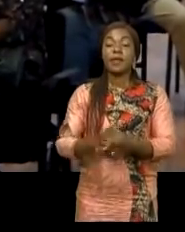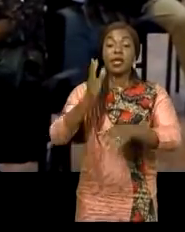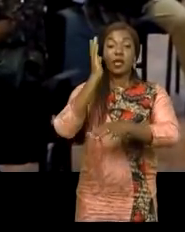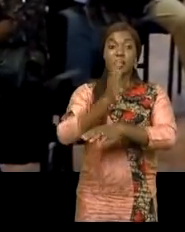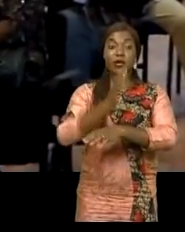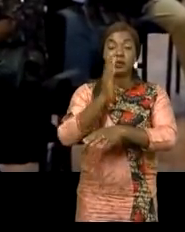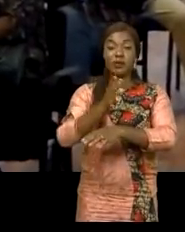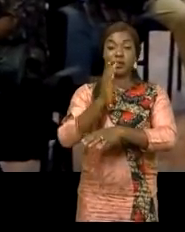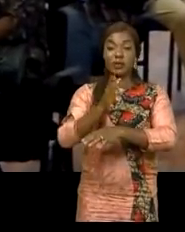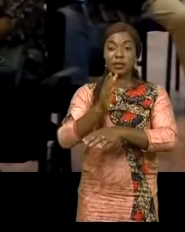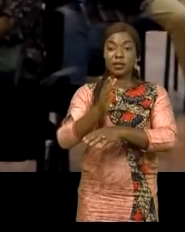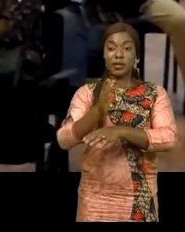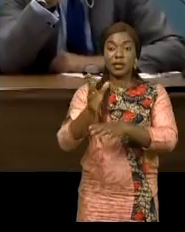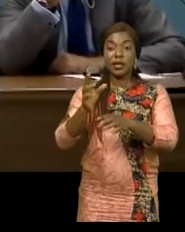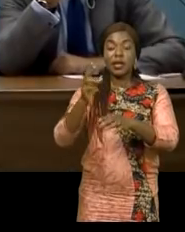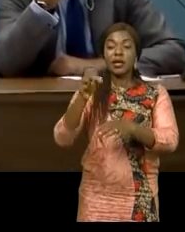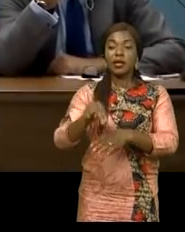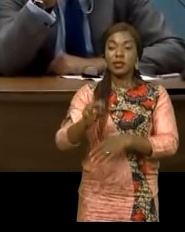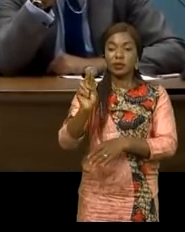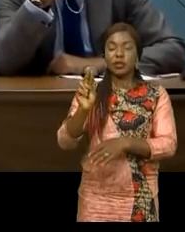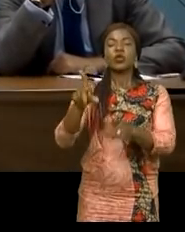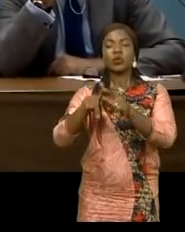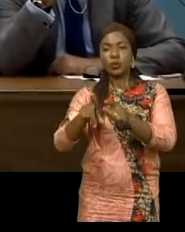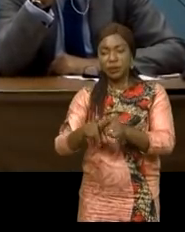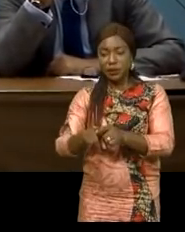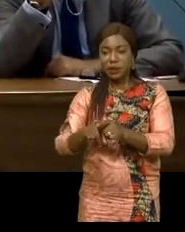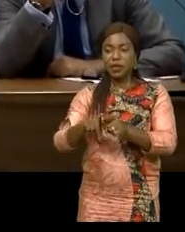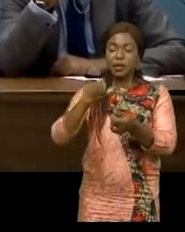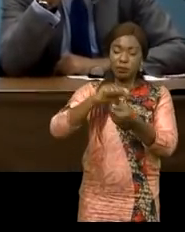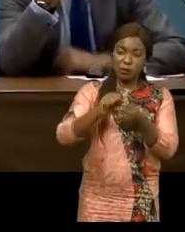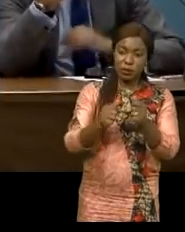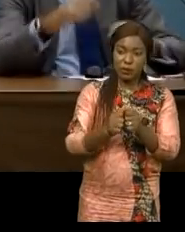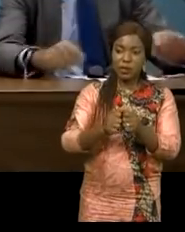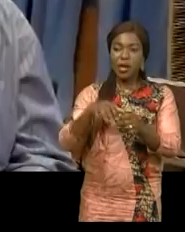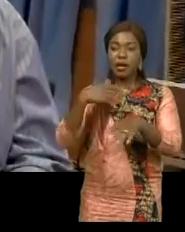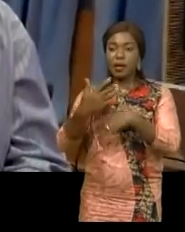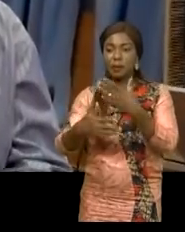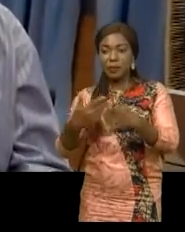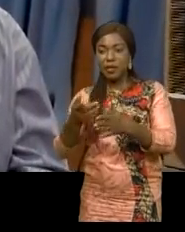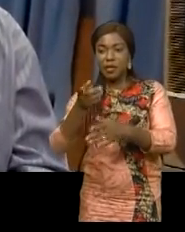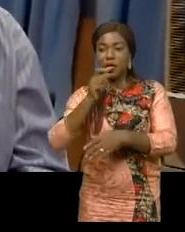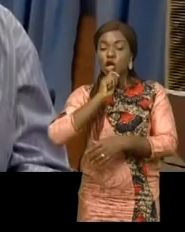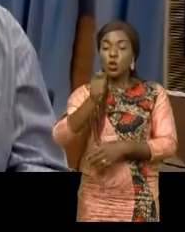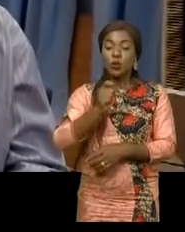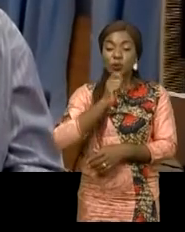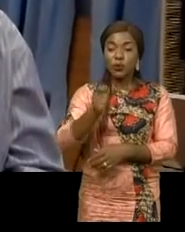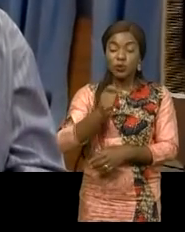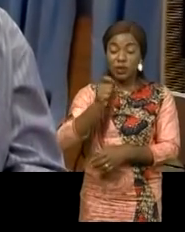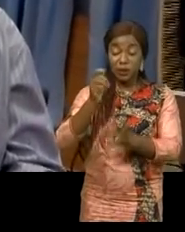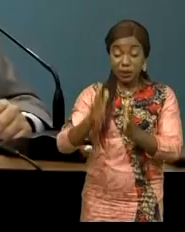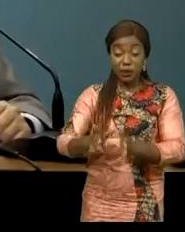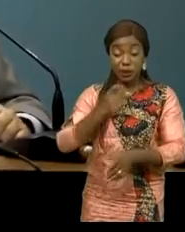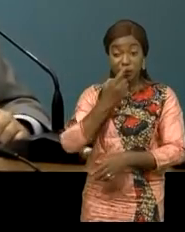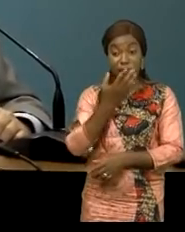de presse des nations unies quelques sujets d'actualité ont fait l'objet de la conférence de presse bimensuel dès ce mercredi 19 mai